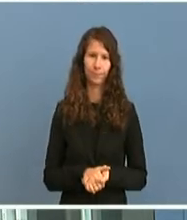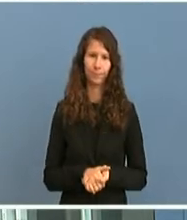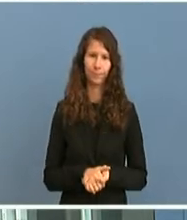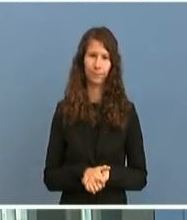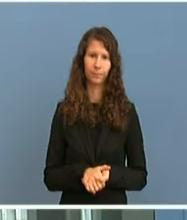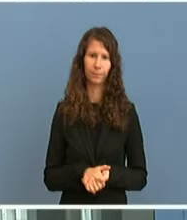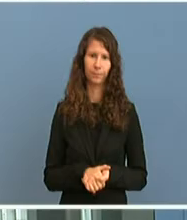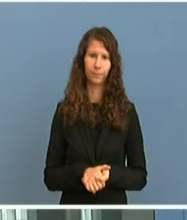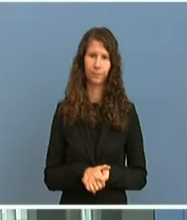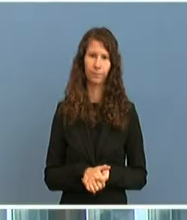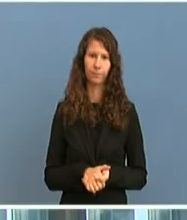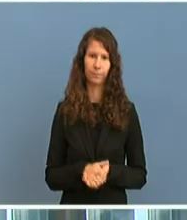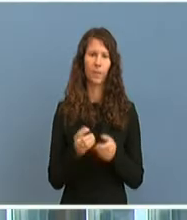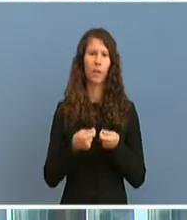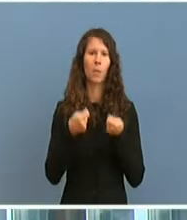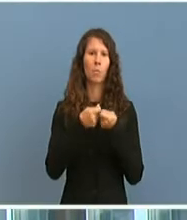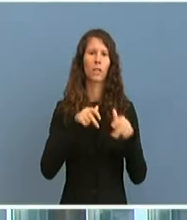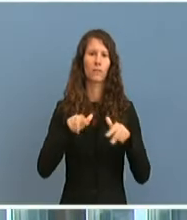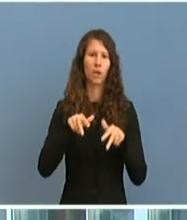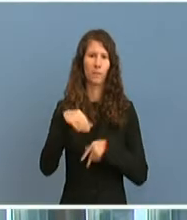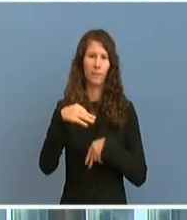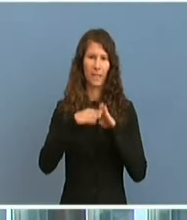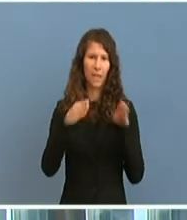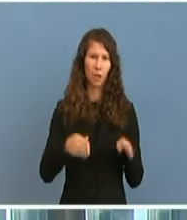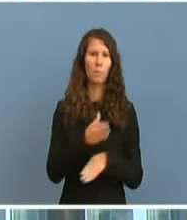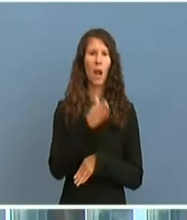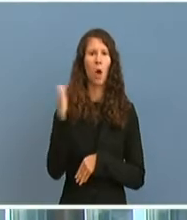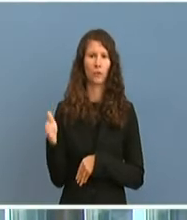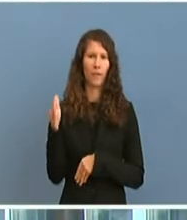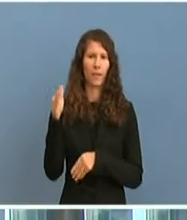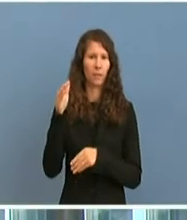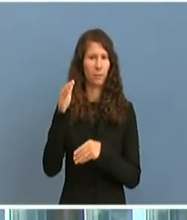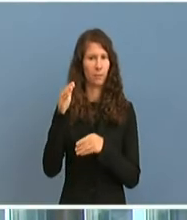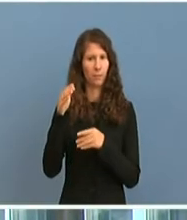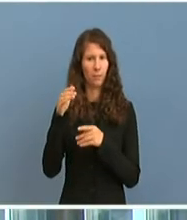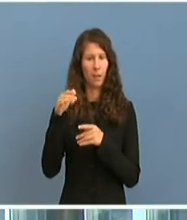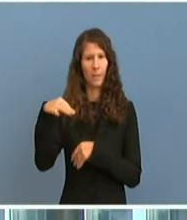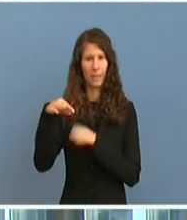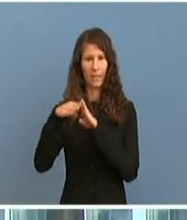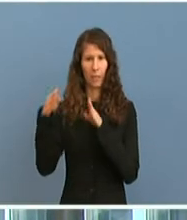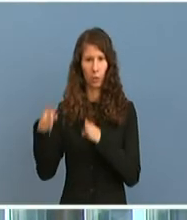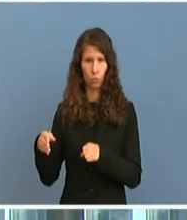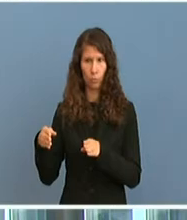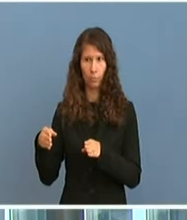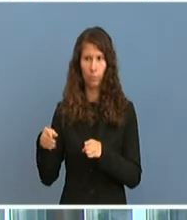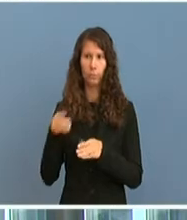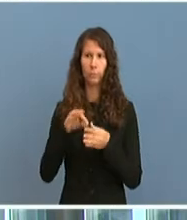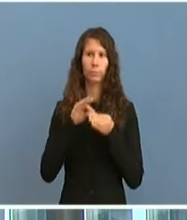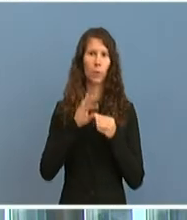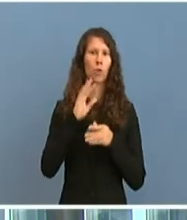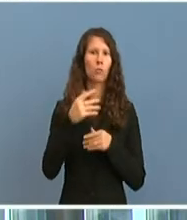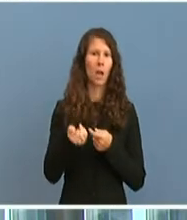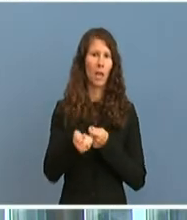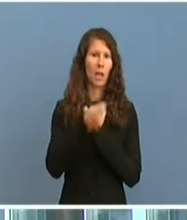Frage ans Bundeswirtschaftsministerium und ans Außenministerium zum Thema Rüstungsexporte Ägypten.